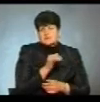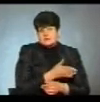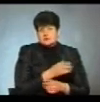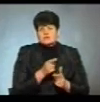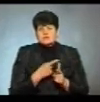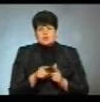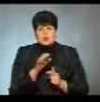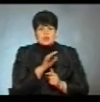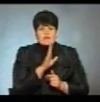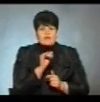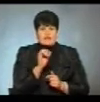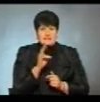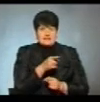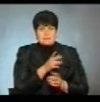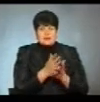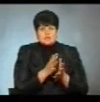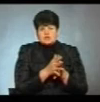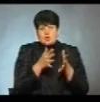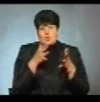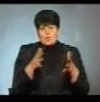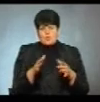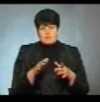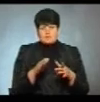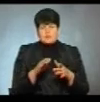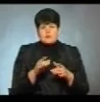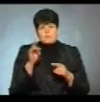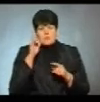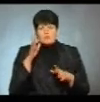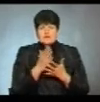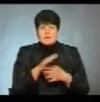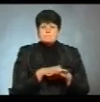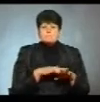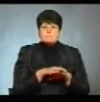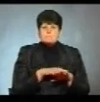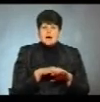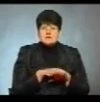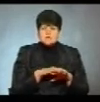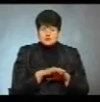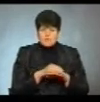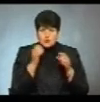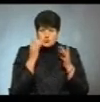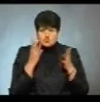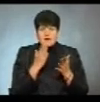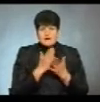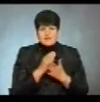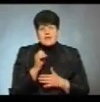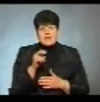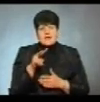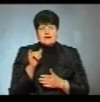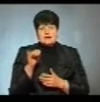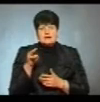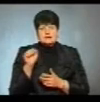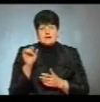який має широку популярність, бо є масова культура і є елітарна культура. На жаль,